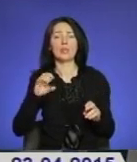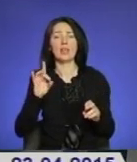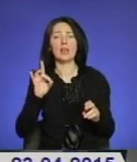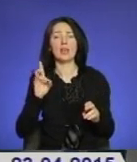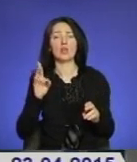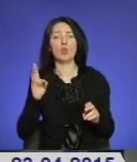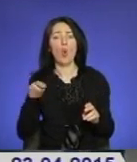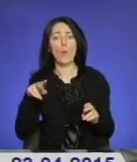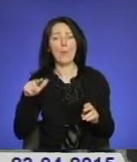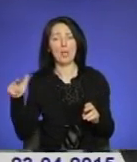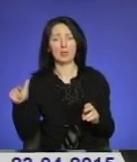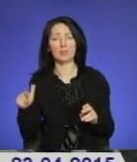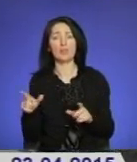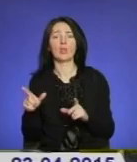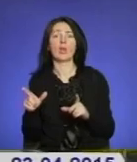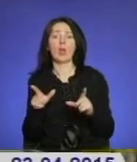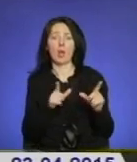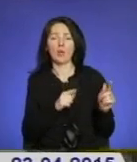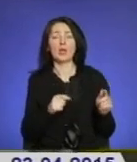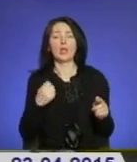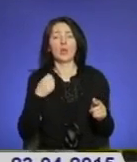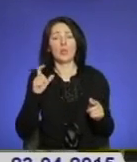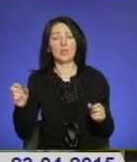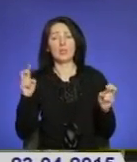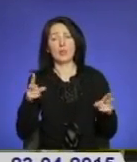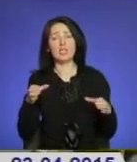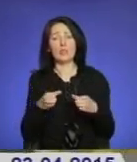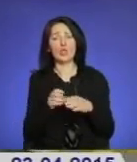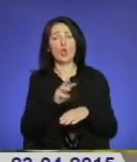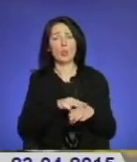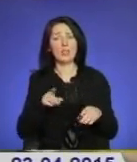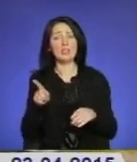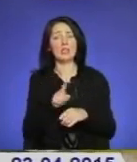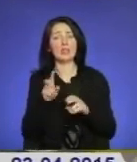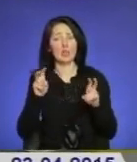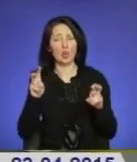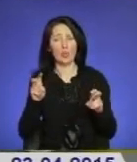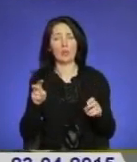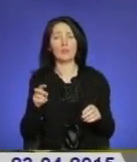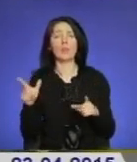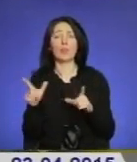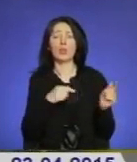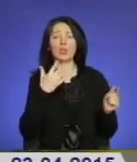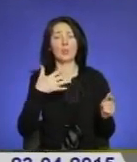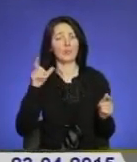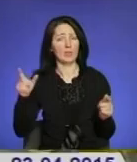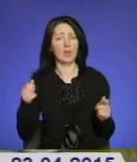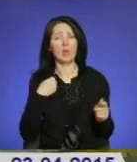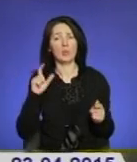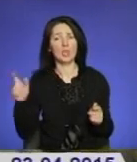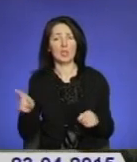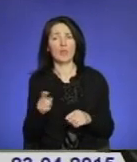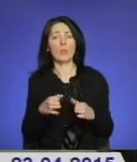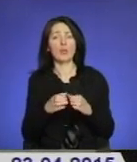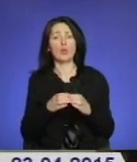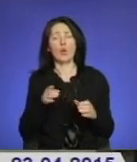Забезпечувати правопорядок у зону АТО вирішили бійці спецбатальйону міліції «Тернопіль». На схід України поїхали півсотні бійців батальйону «Тернопіль». Хлопці